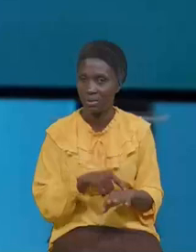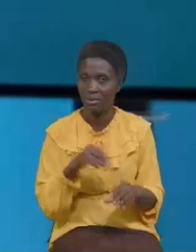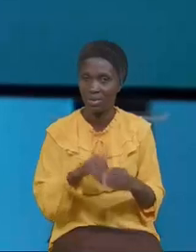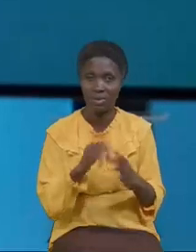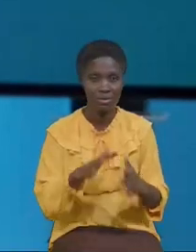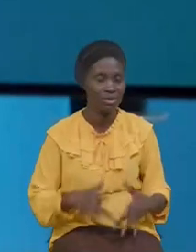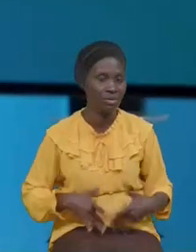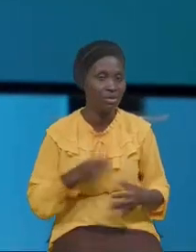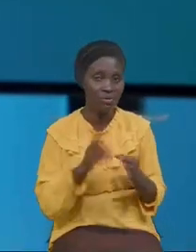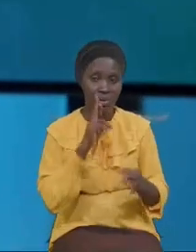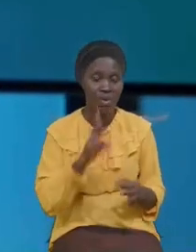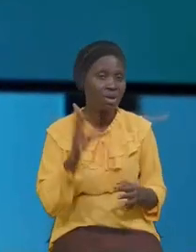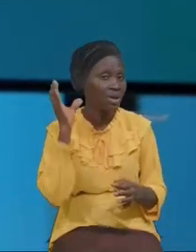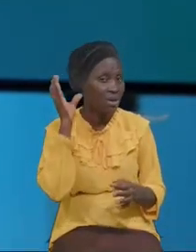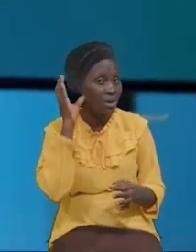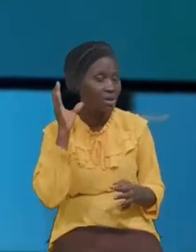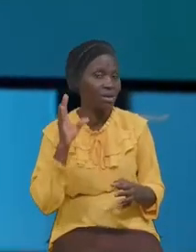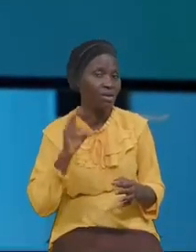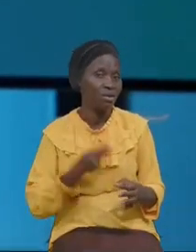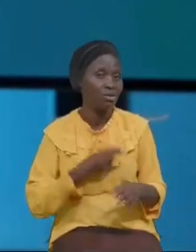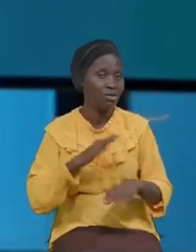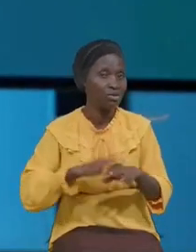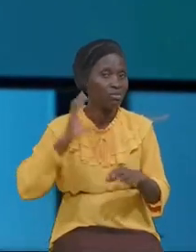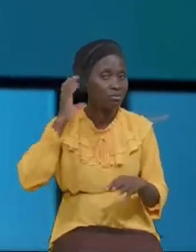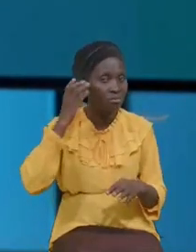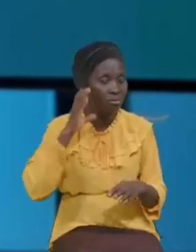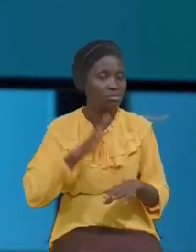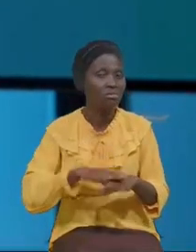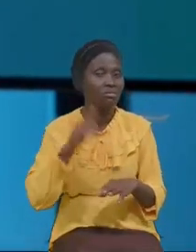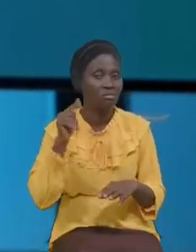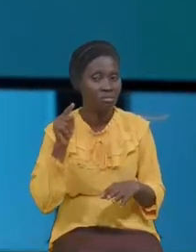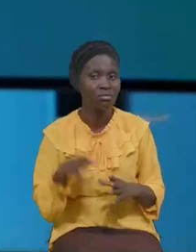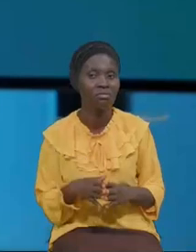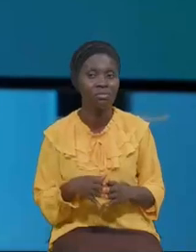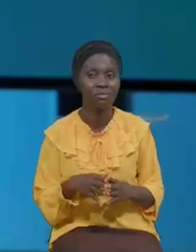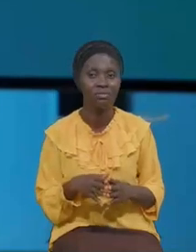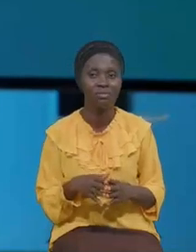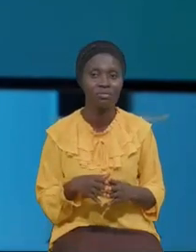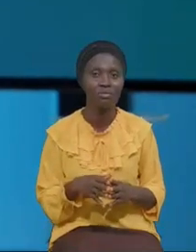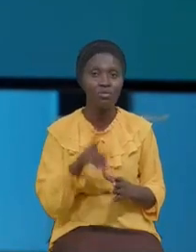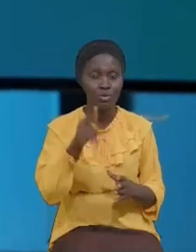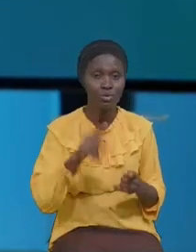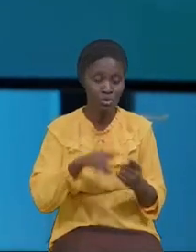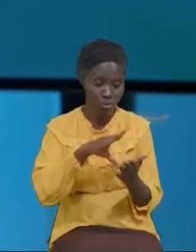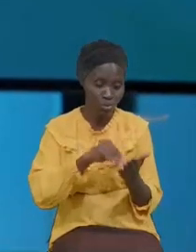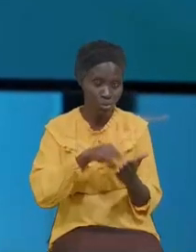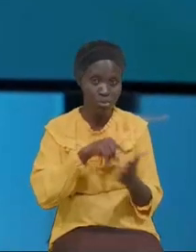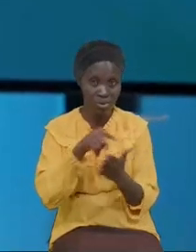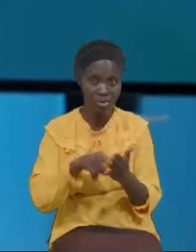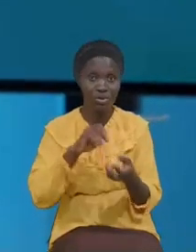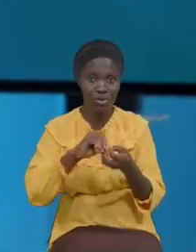la radio, vous êtes à la télé, vous êtes chez vous à la maison, vous suivez. Alors gardez ce numéro pour